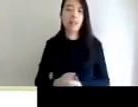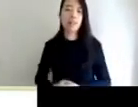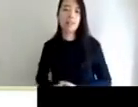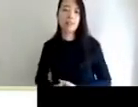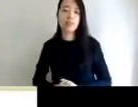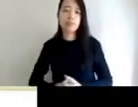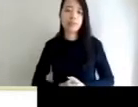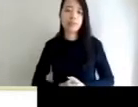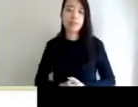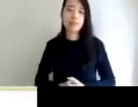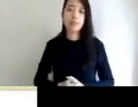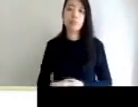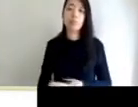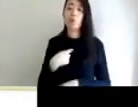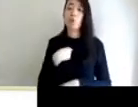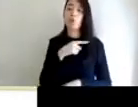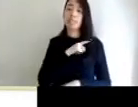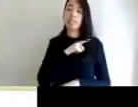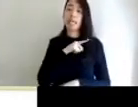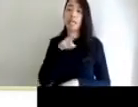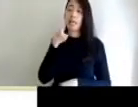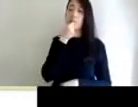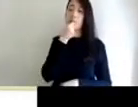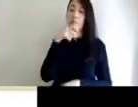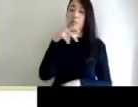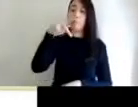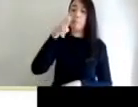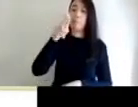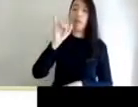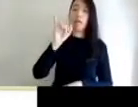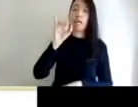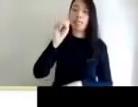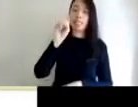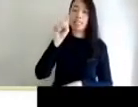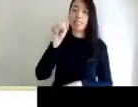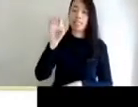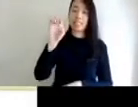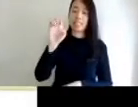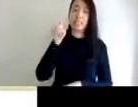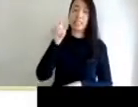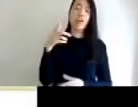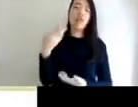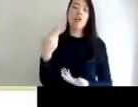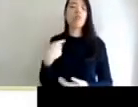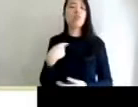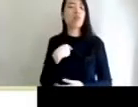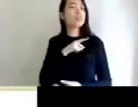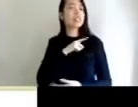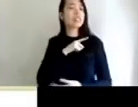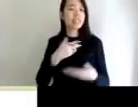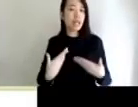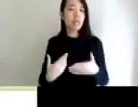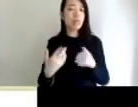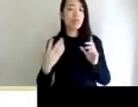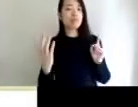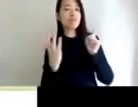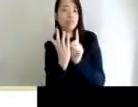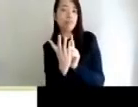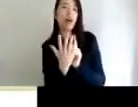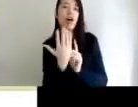至於我自己咧，咁我就係、是、咁我今日咧同大家一齊睇樹啦。咁我就係